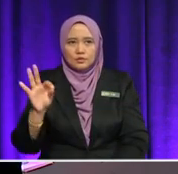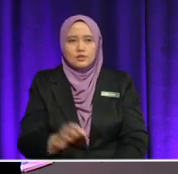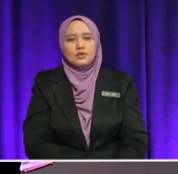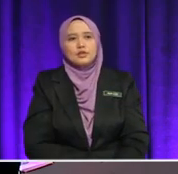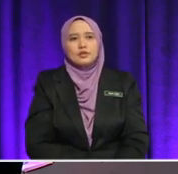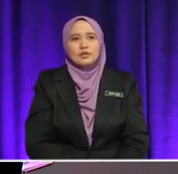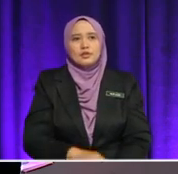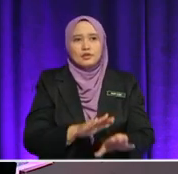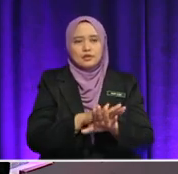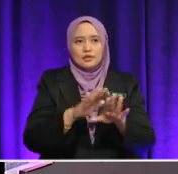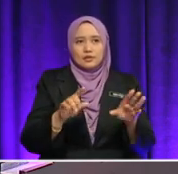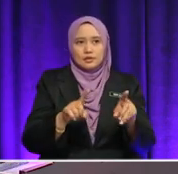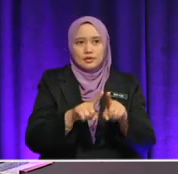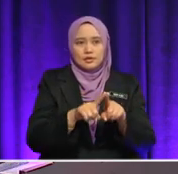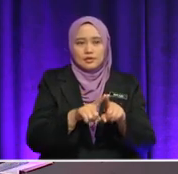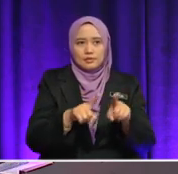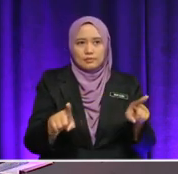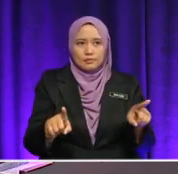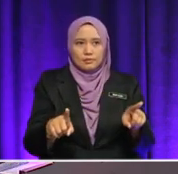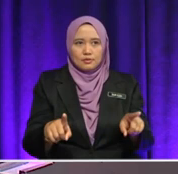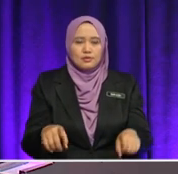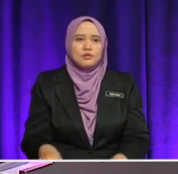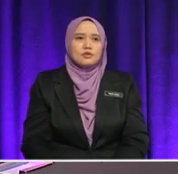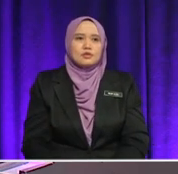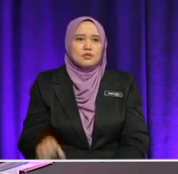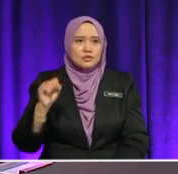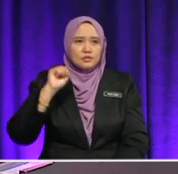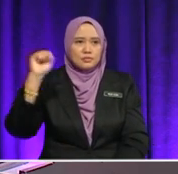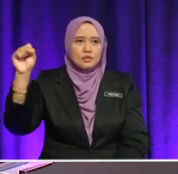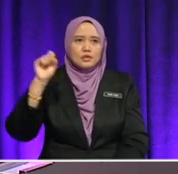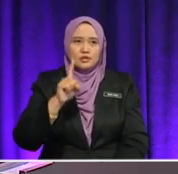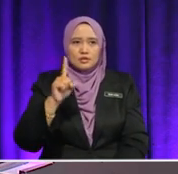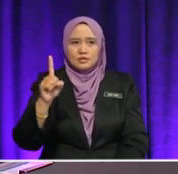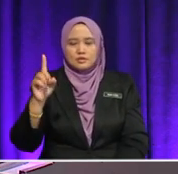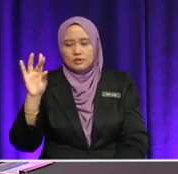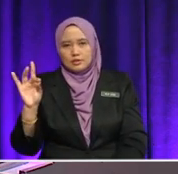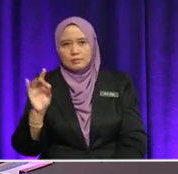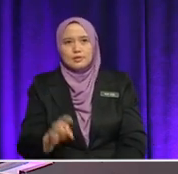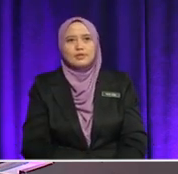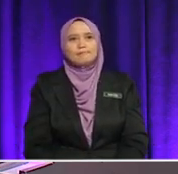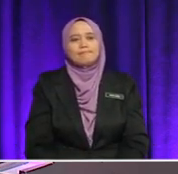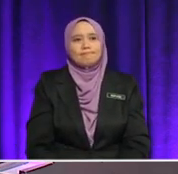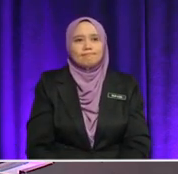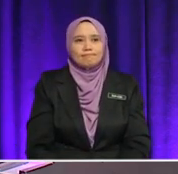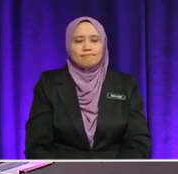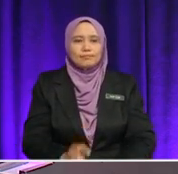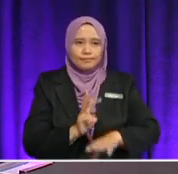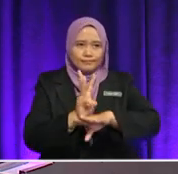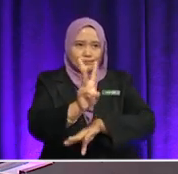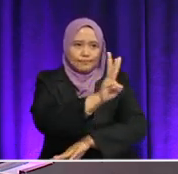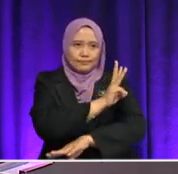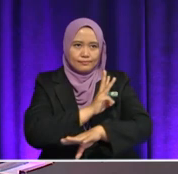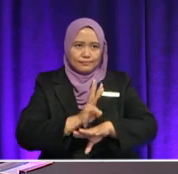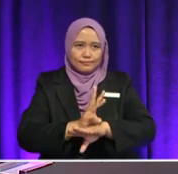ratus 18 kursi betul 18118 senang nak ingat tambah satu saja di bagian harapan tapi tidak dapat